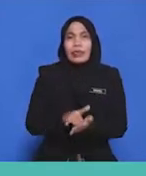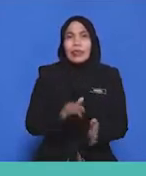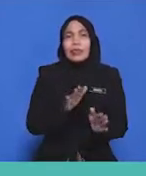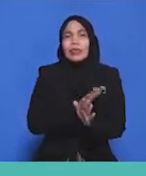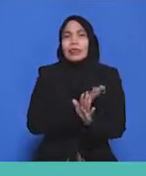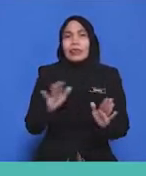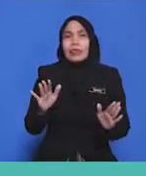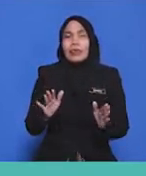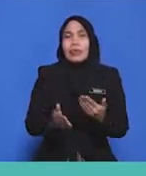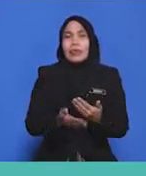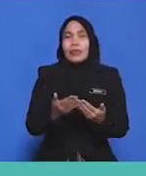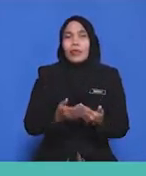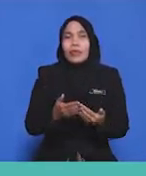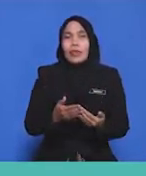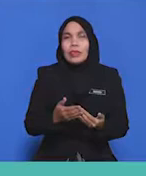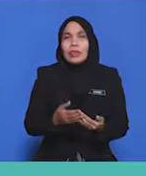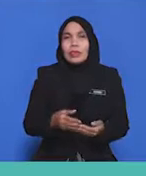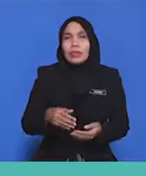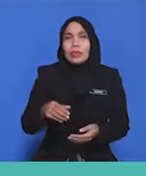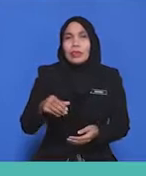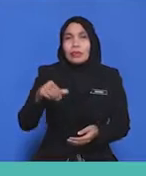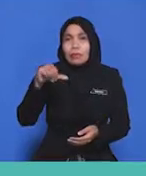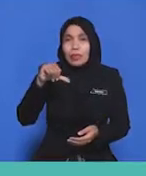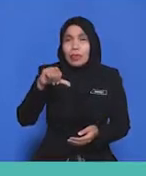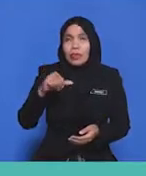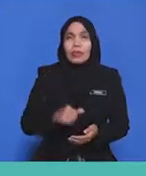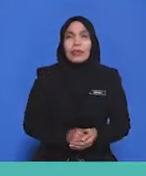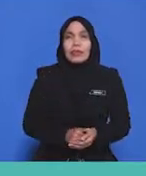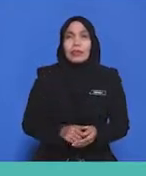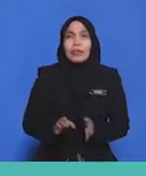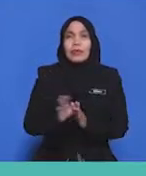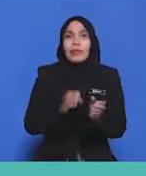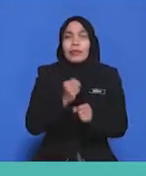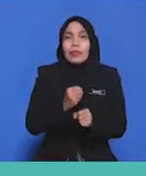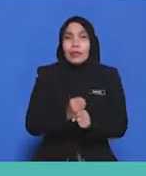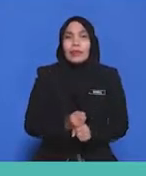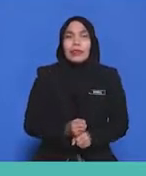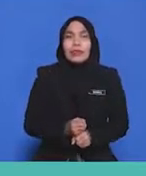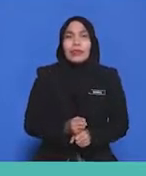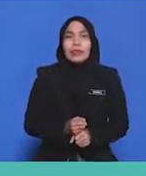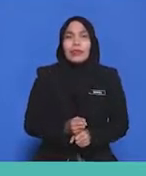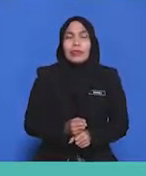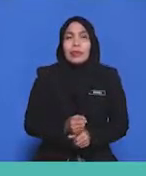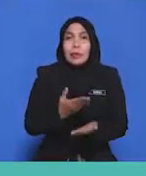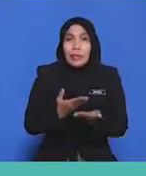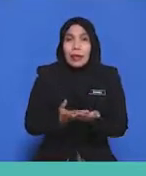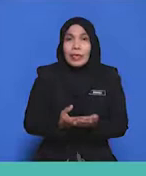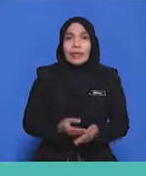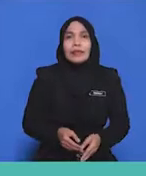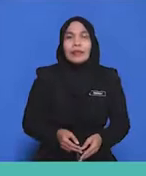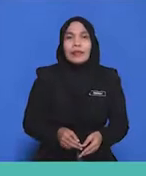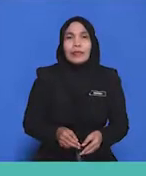asa, bekerjasama, toleransi, berdisiplin serta menghormati individu